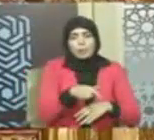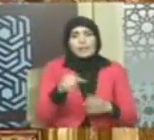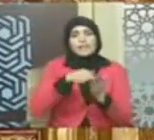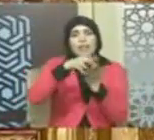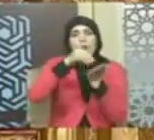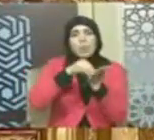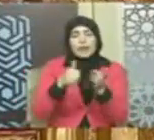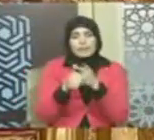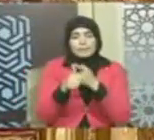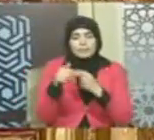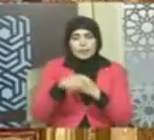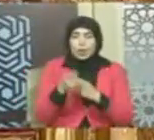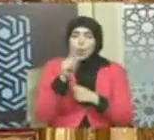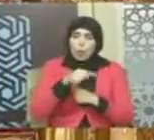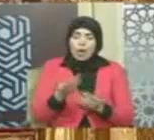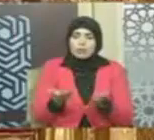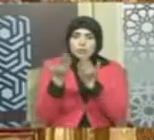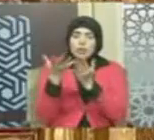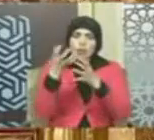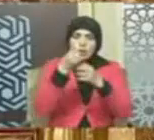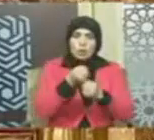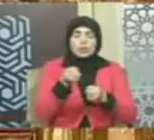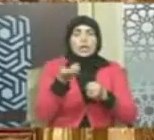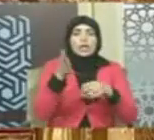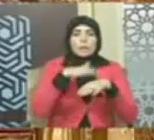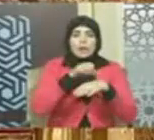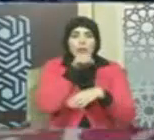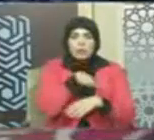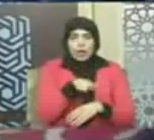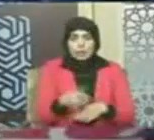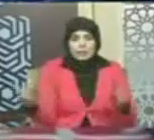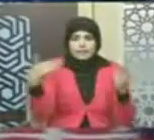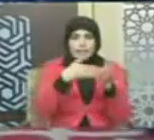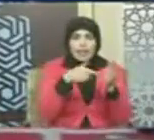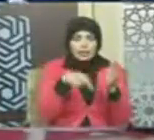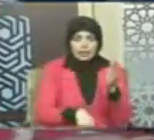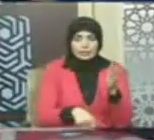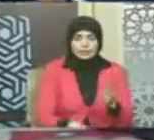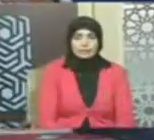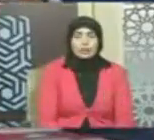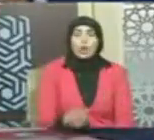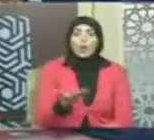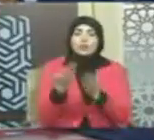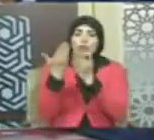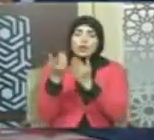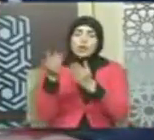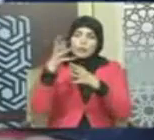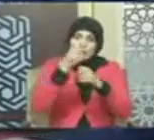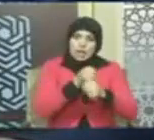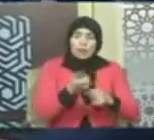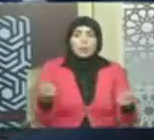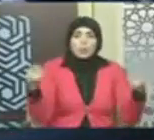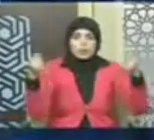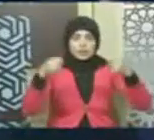الأولين، وصلي وسلم وزد وبارك على سيدنا محمد في الآخرين، وصلي وسلم